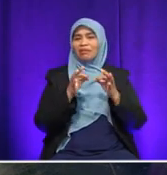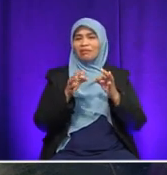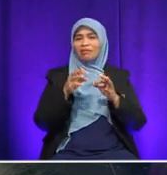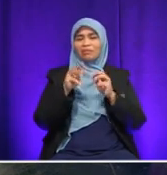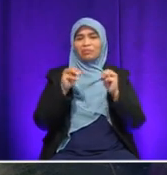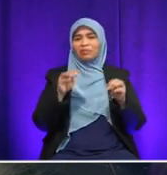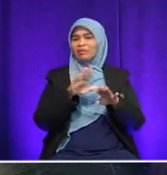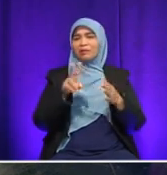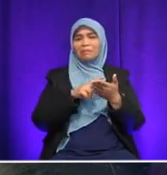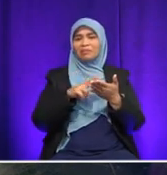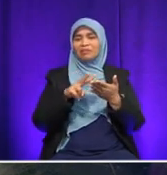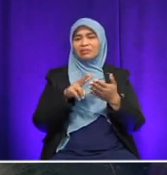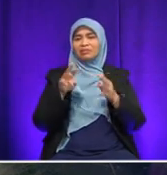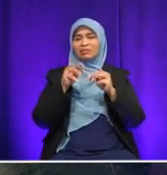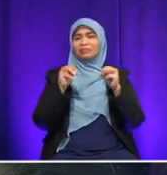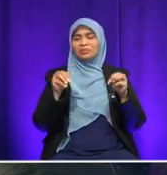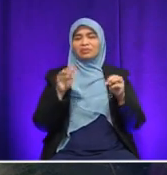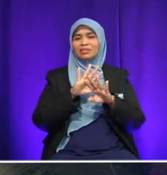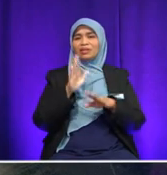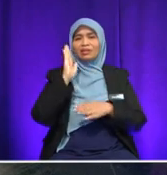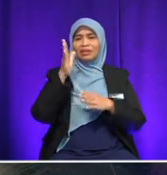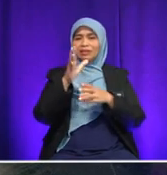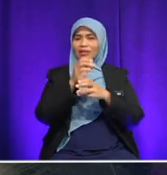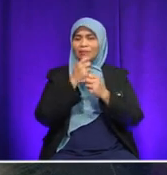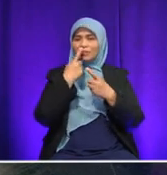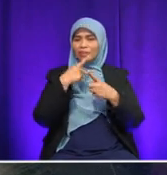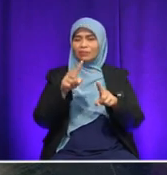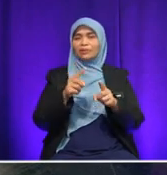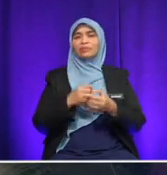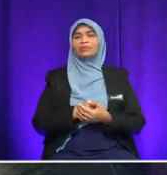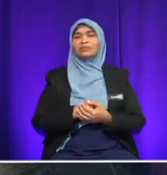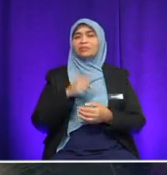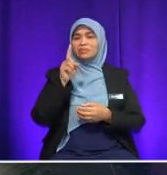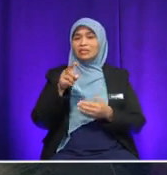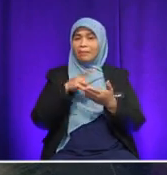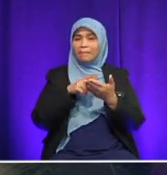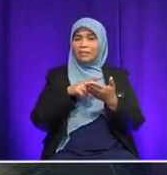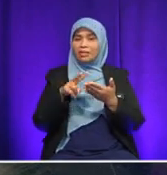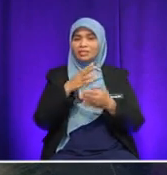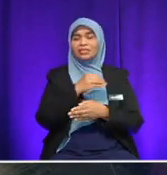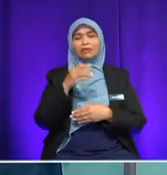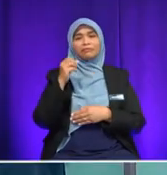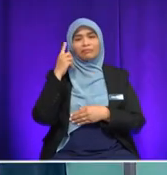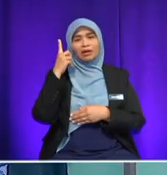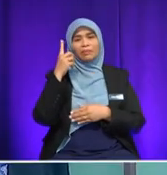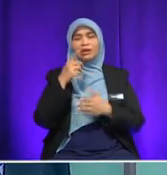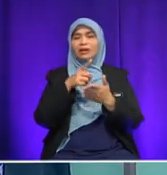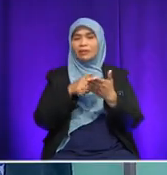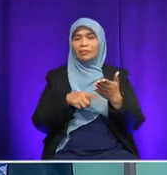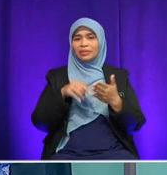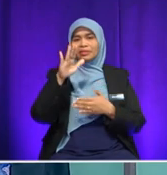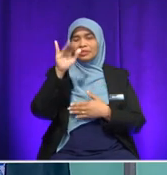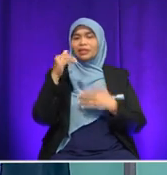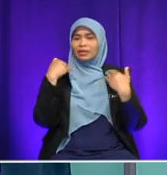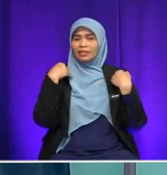cerpen ini, mereka tidak boleh menjawab soalan ini. Betul, betul cikgu? Betul. Mesti dia kena baca dan dia kena faham apa sebenarnya yang terdapat dalam cerpen